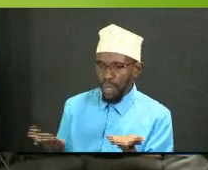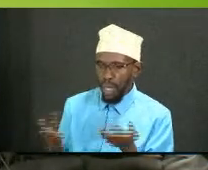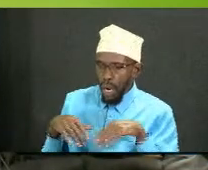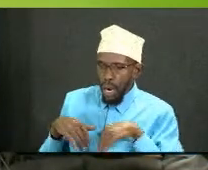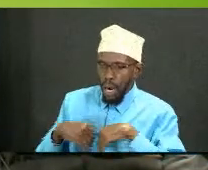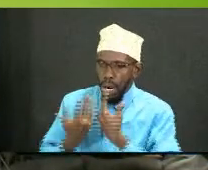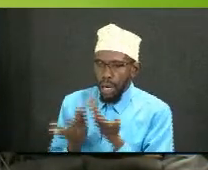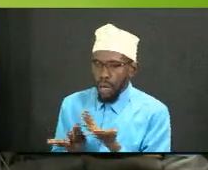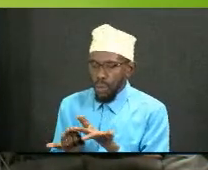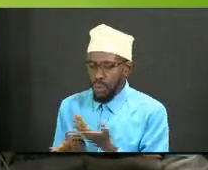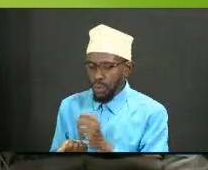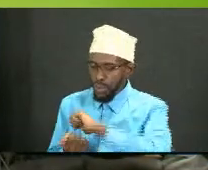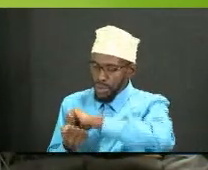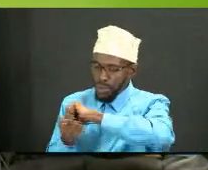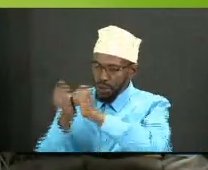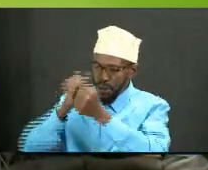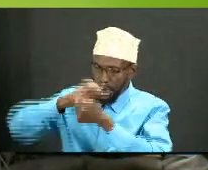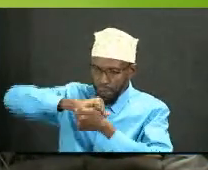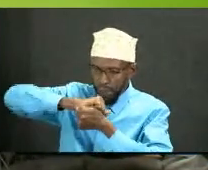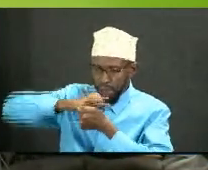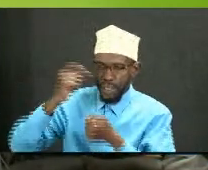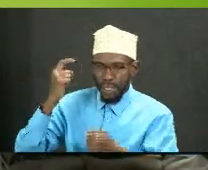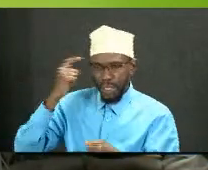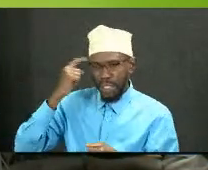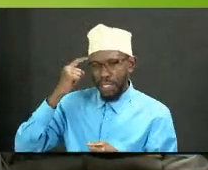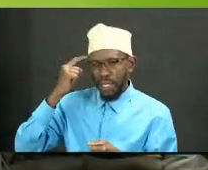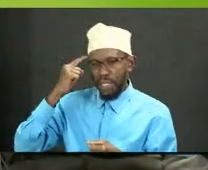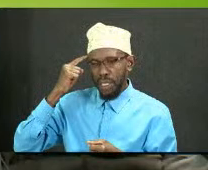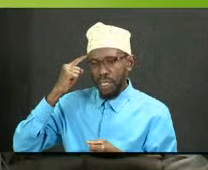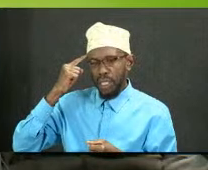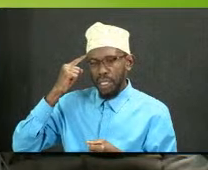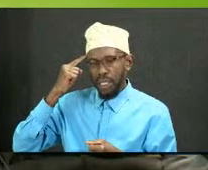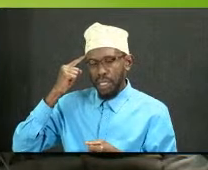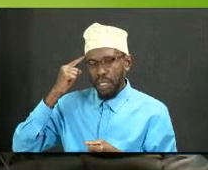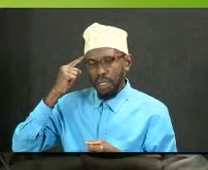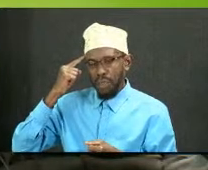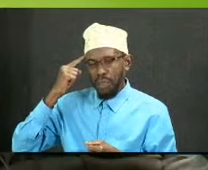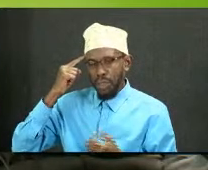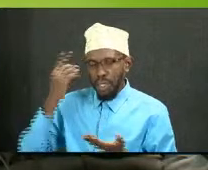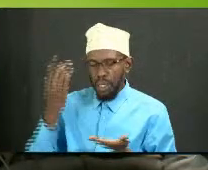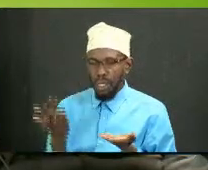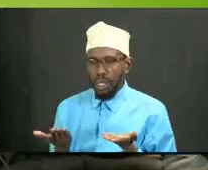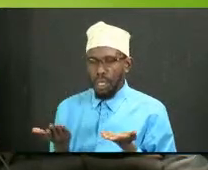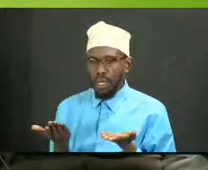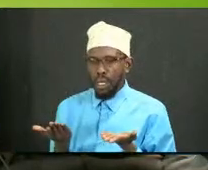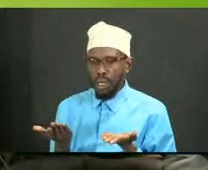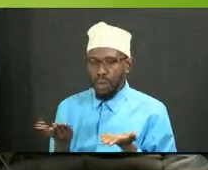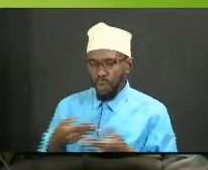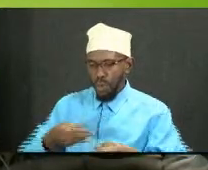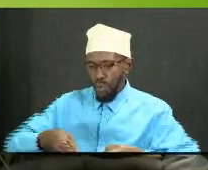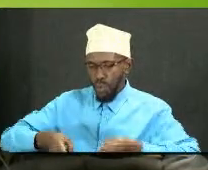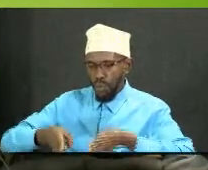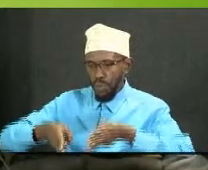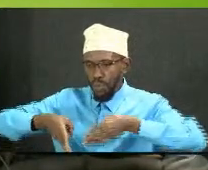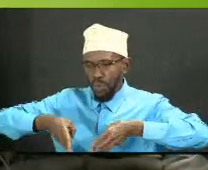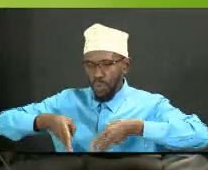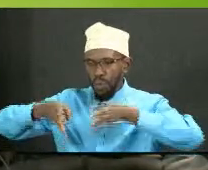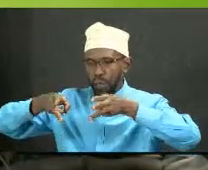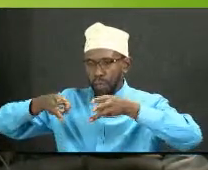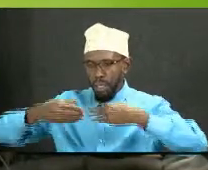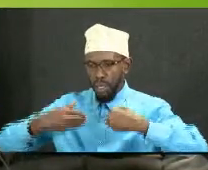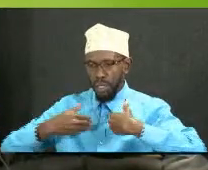mtu anaweza kubadilisha akili yake na fikra zake katika ule mkondo wa